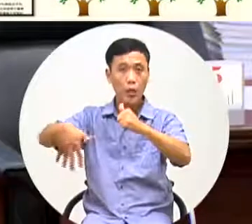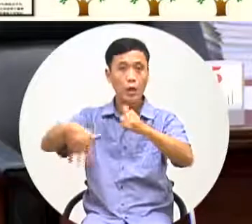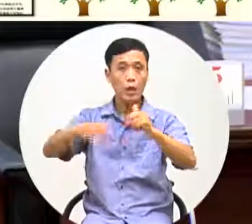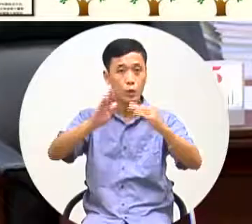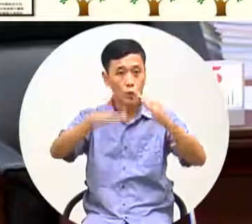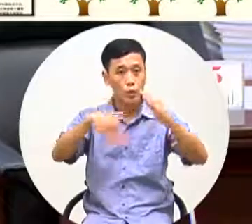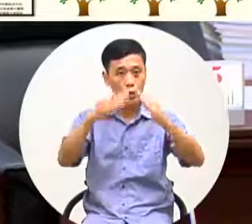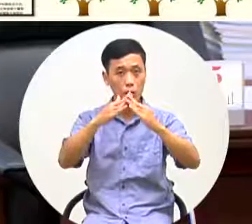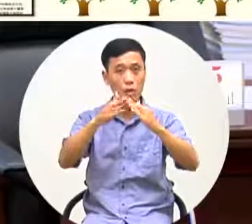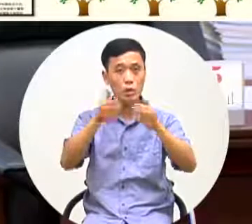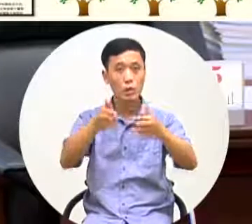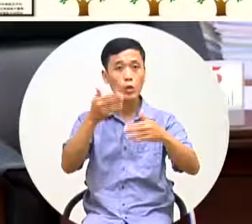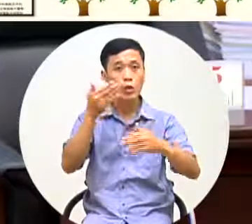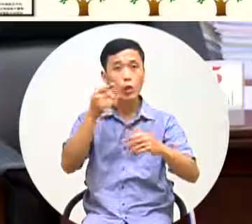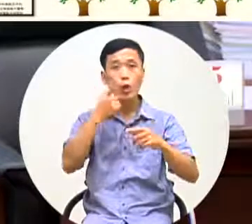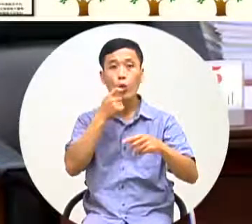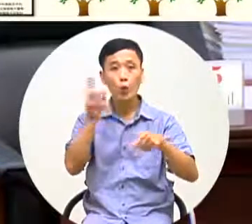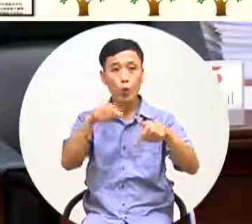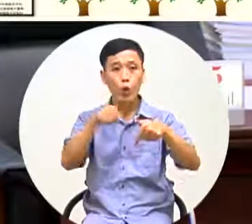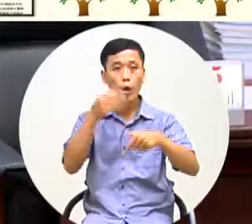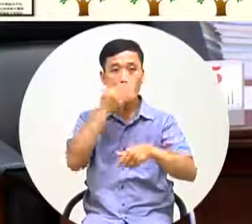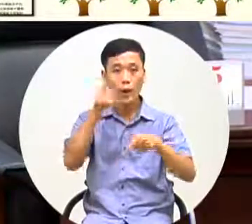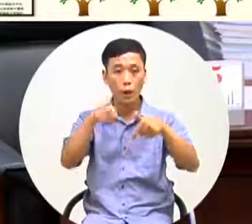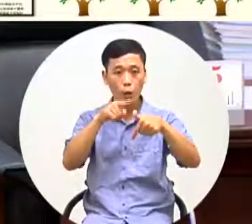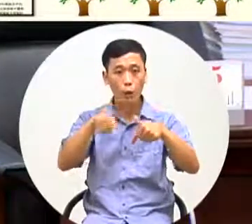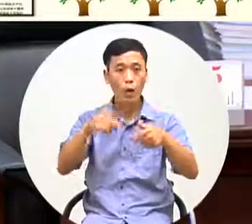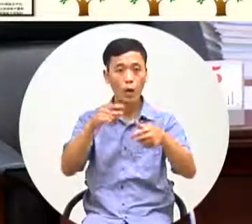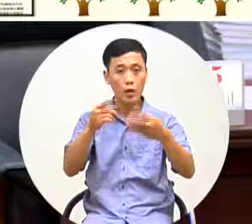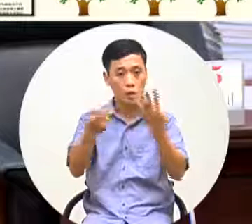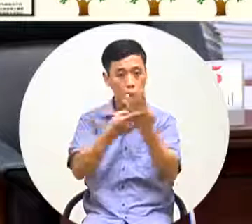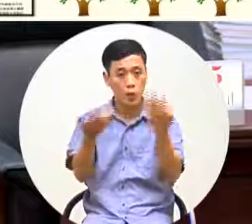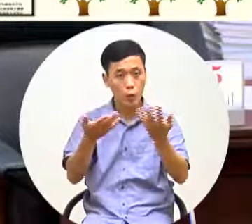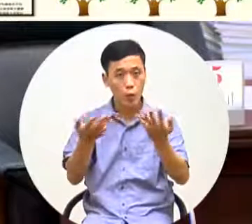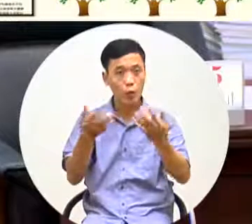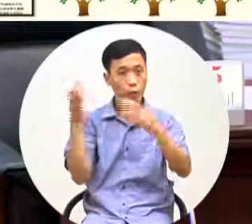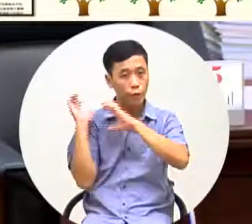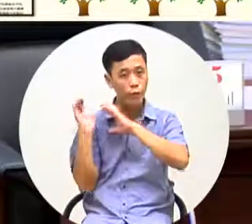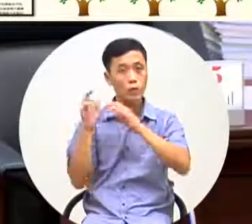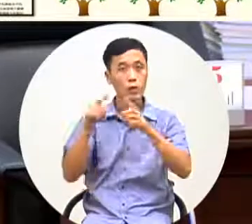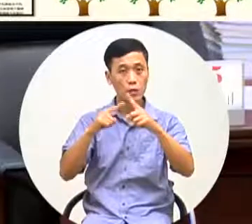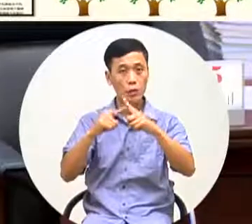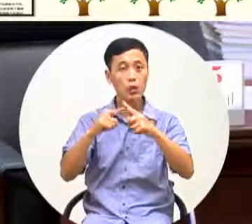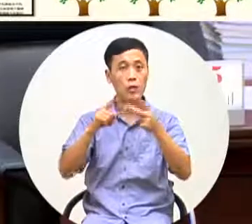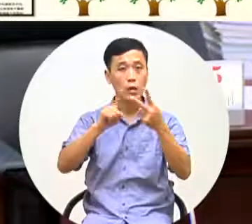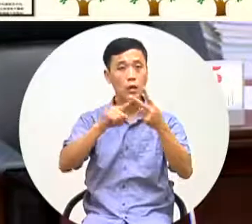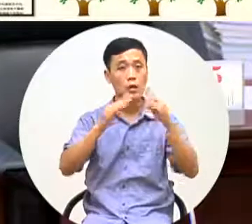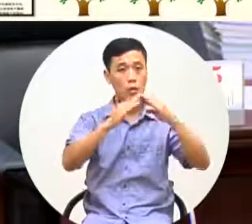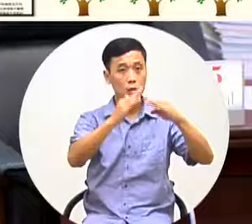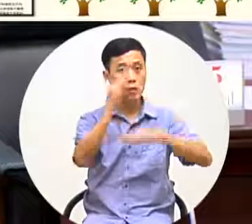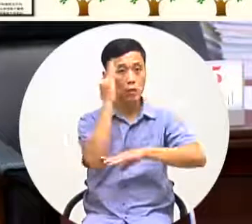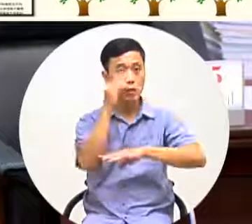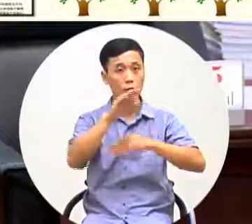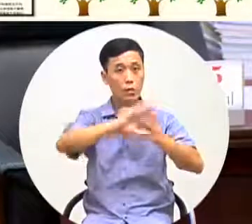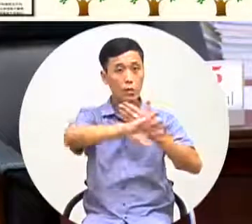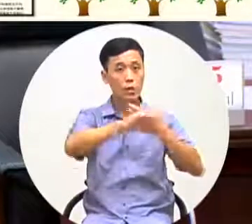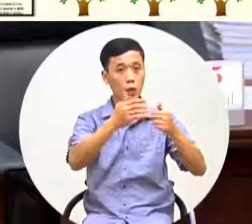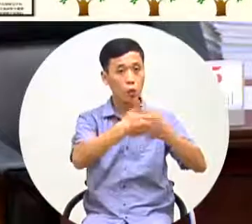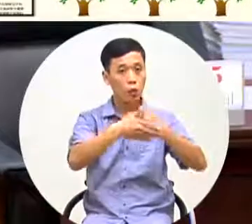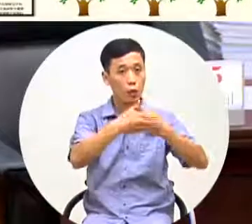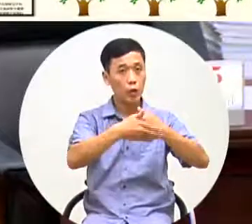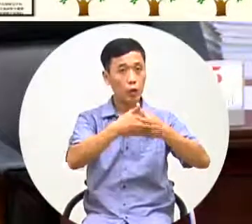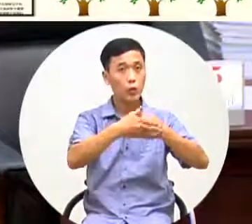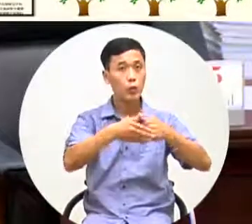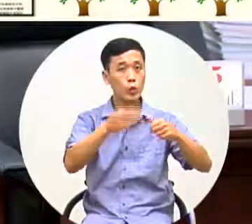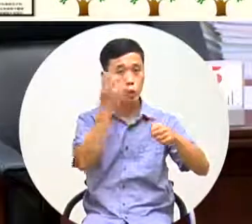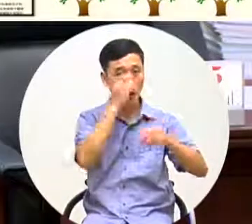业务的承办人员20个，市政府其他的这个维护管理契约商40个。好，那